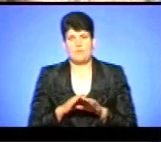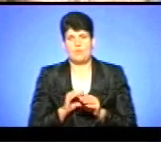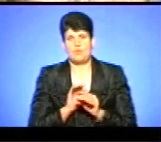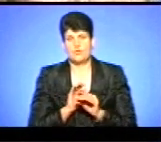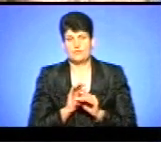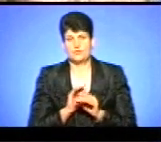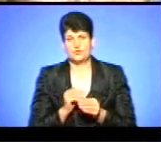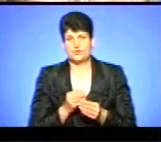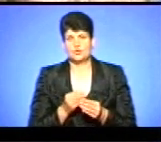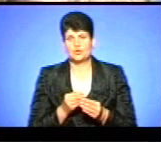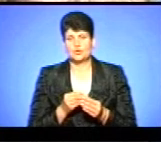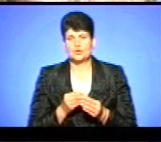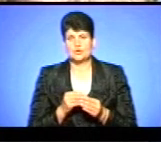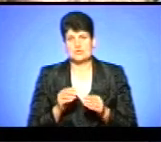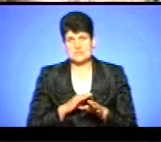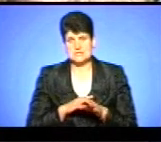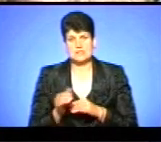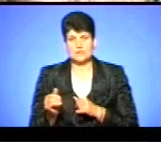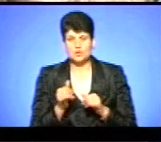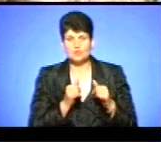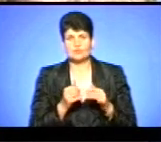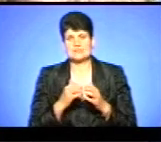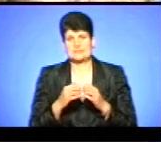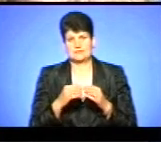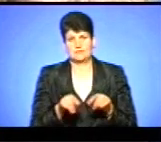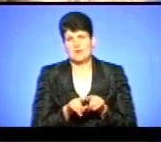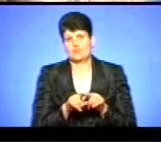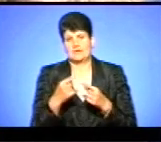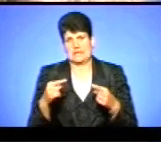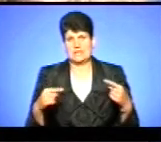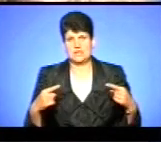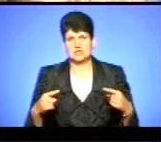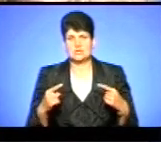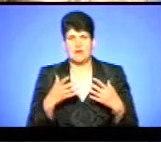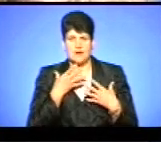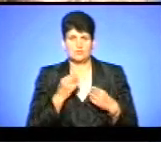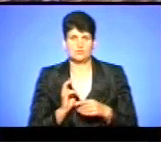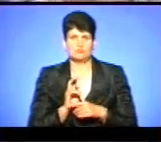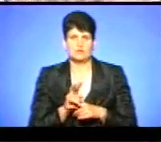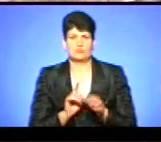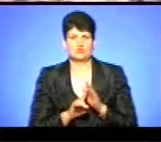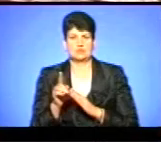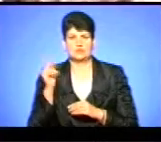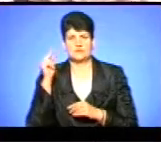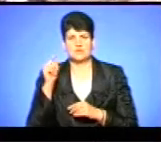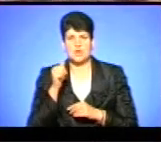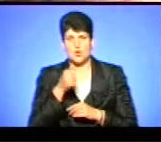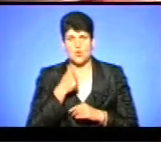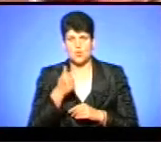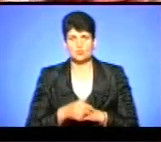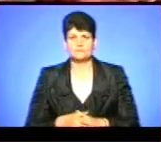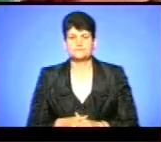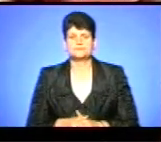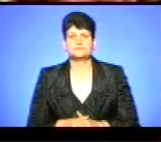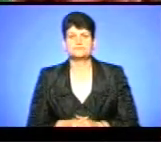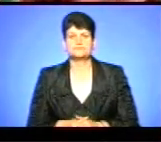і гарно з Божим благословенням приступити до початку навчального року. Все, ви взяли?